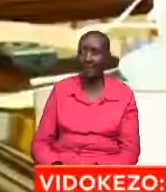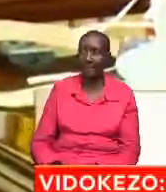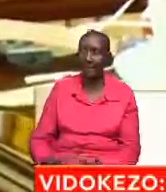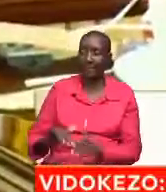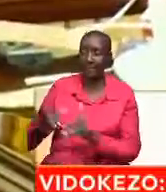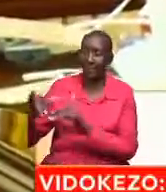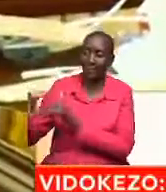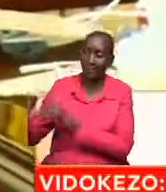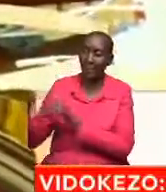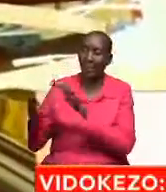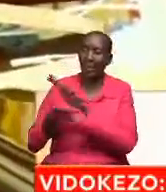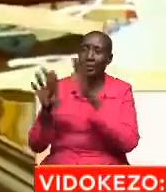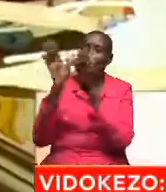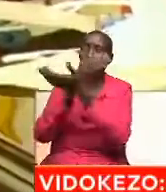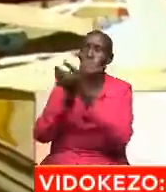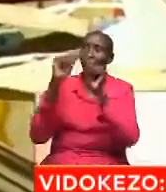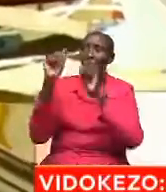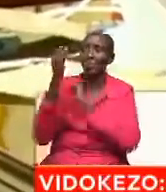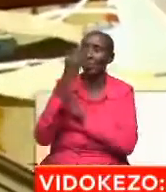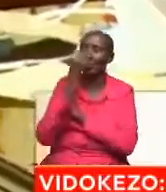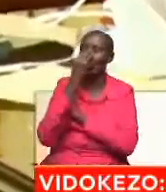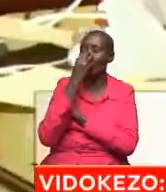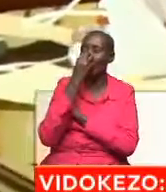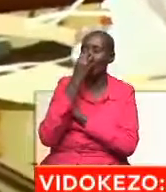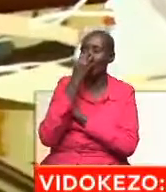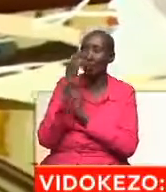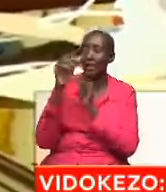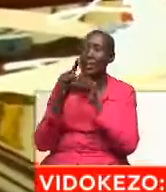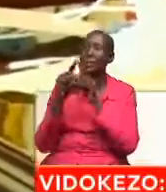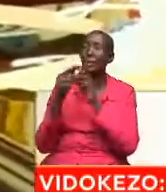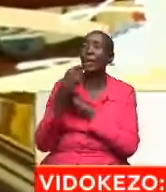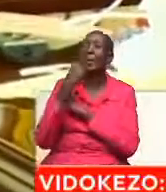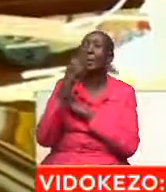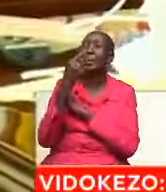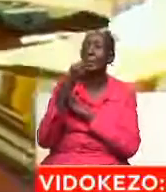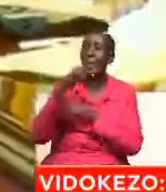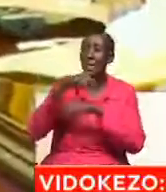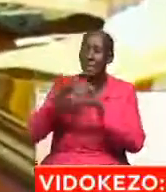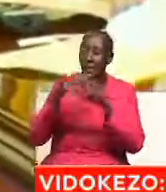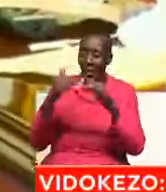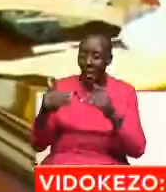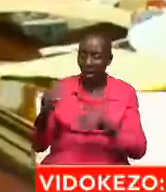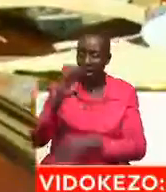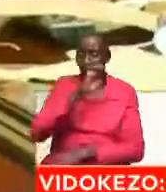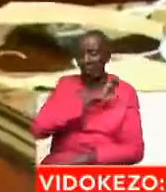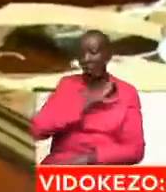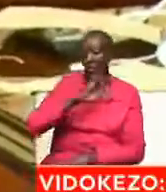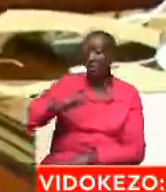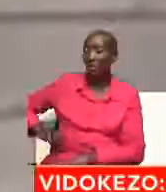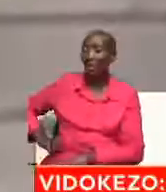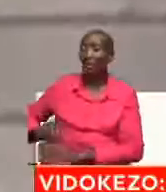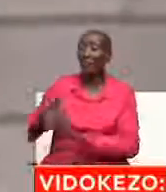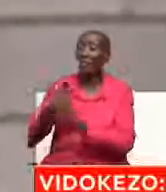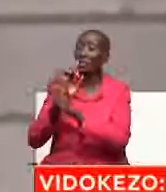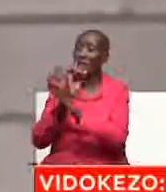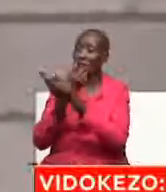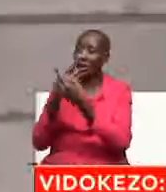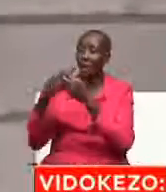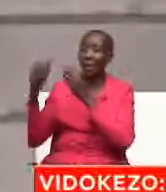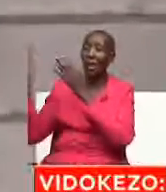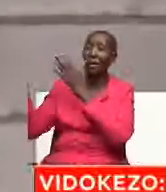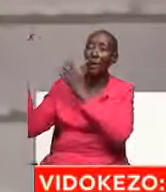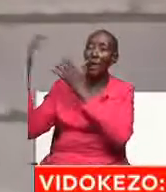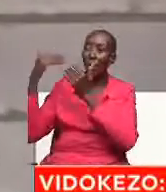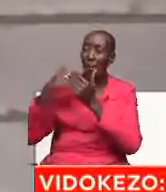Kwingineko, naibu wa rais Daktari William Ruto ameeleza kuwa msimu huu wa Pasaka utakuwa tofauti, lakini kuna matumaini